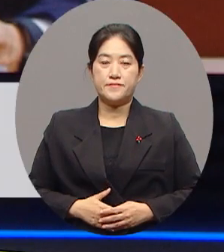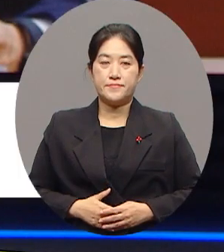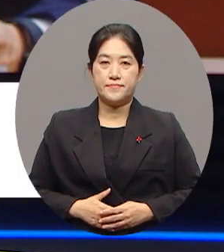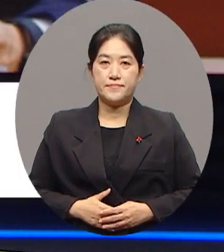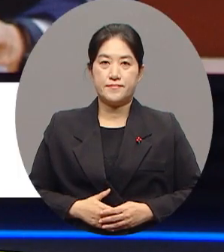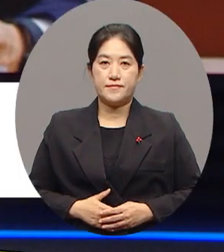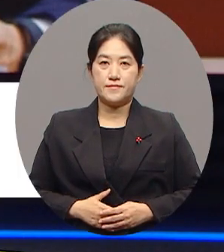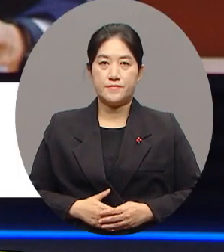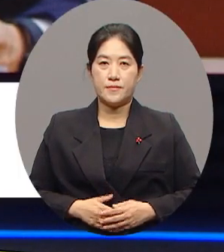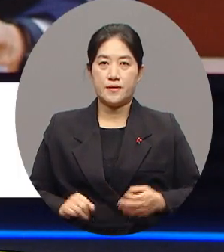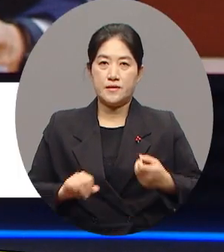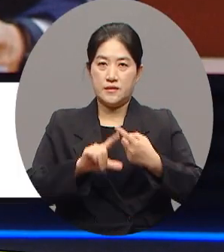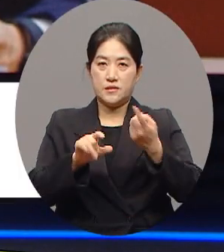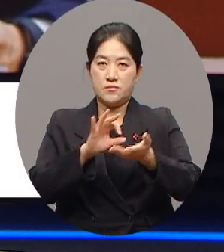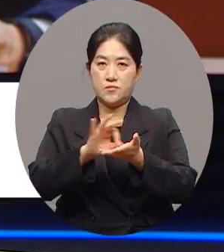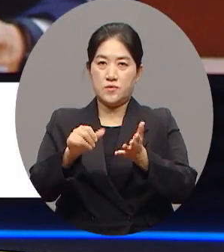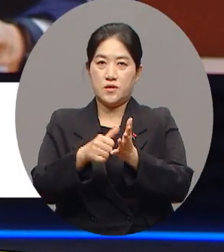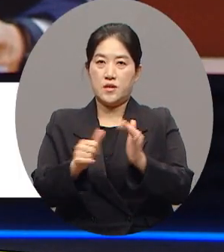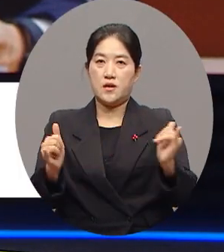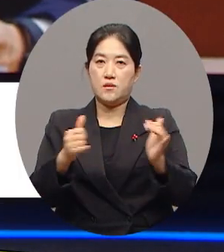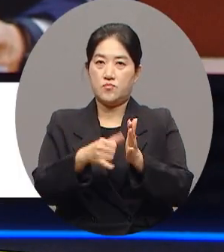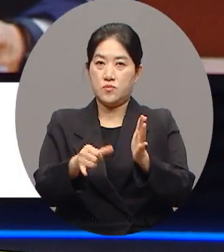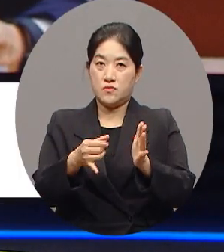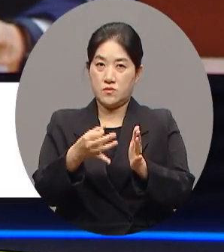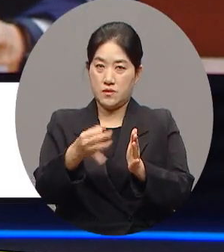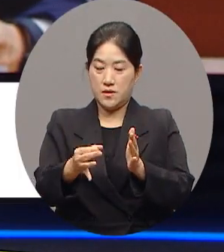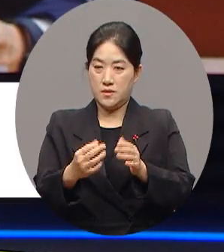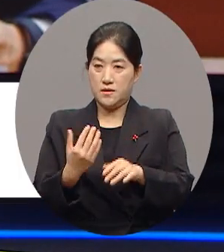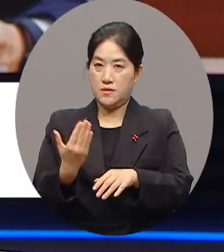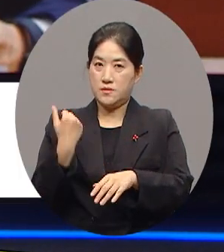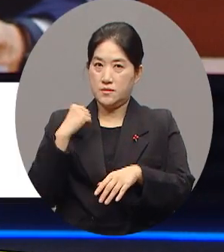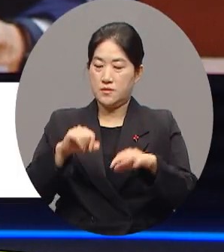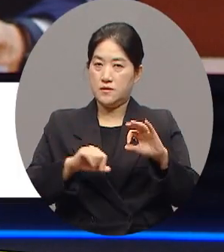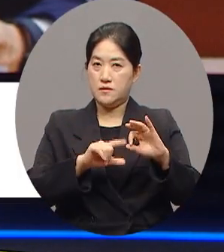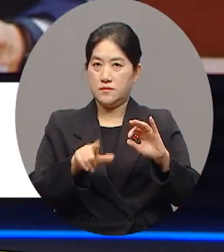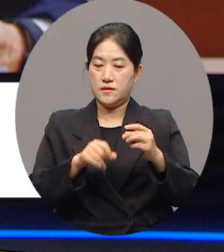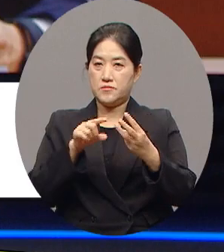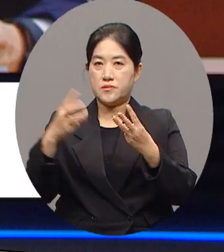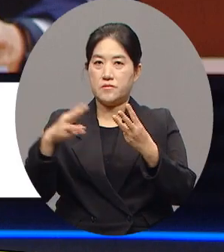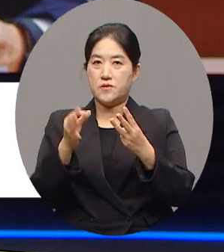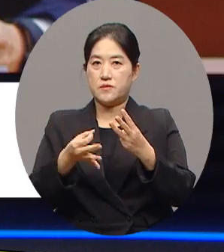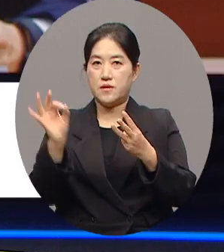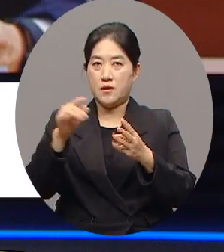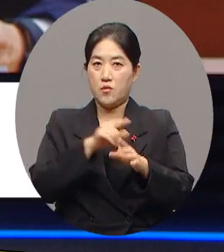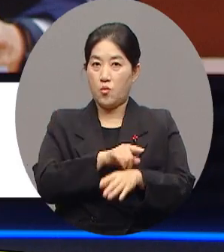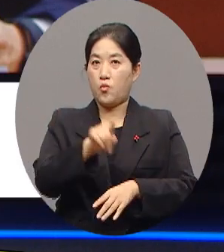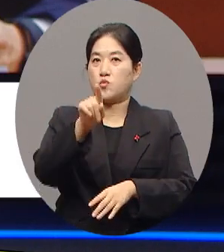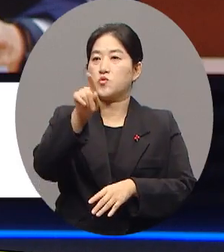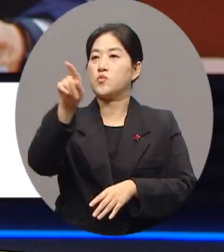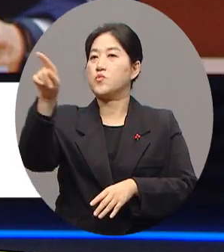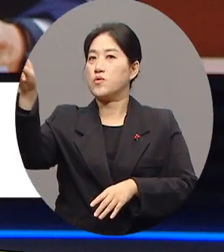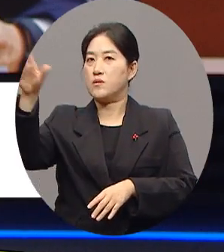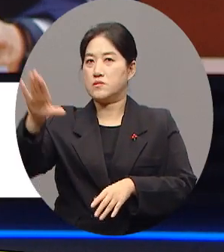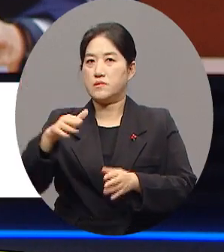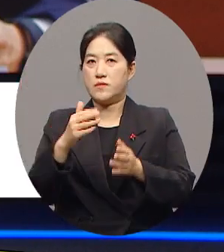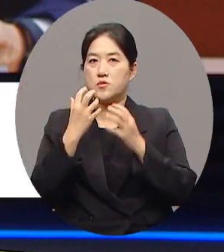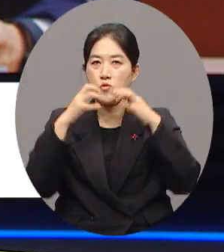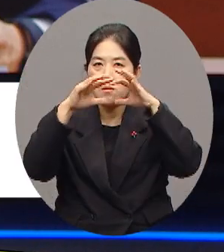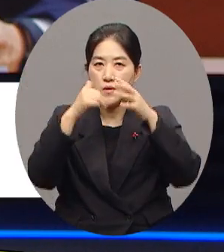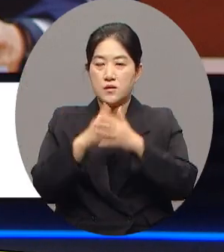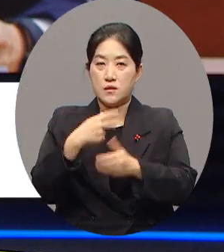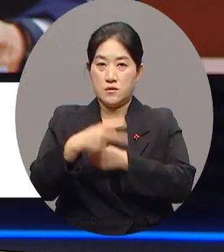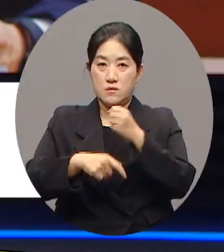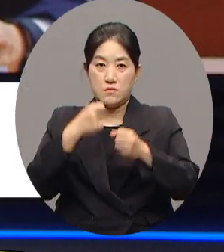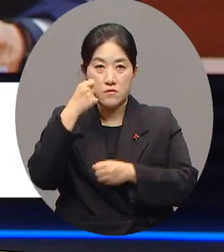지난달 소비자 물가가 지난해보다 3.3% 올랐습니다. 오름세는 다소 둔화됐는데 농산물 가격이 2년